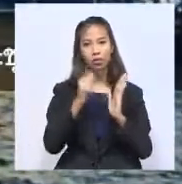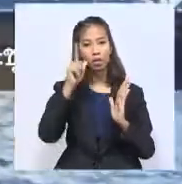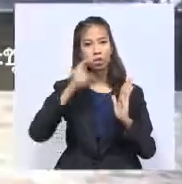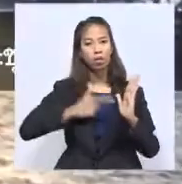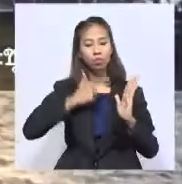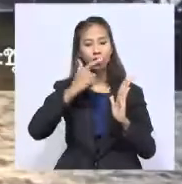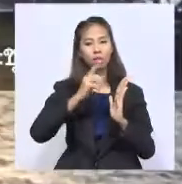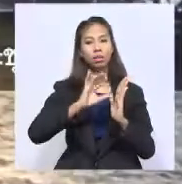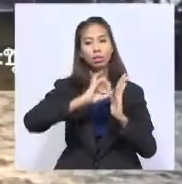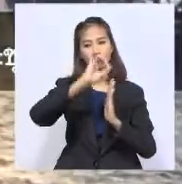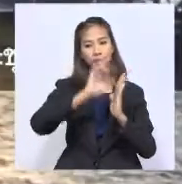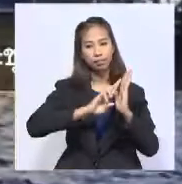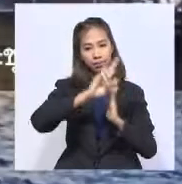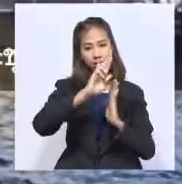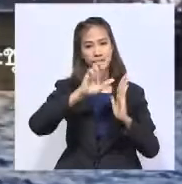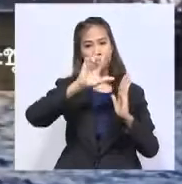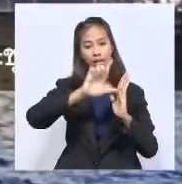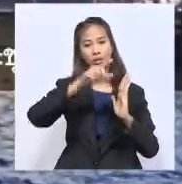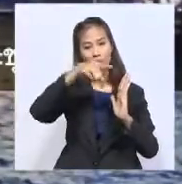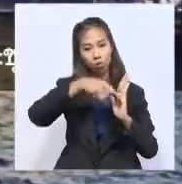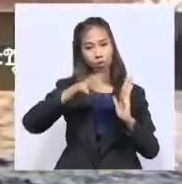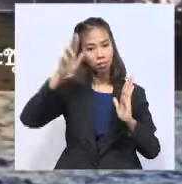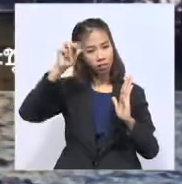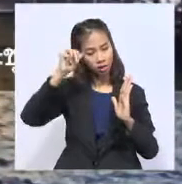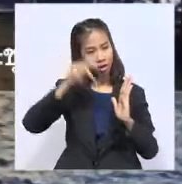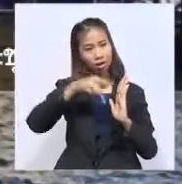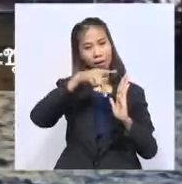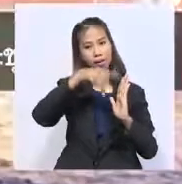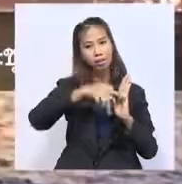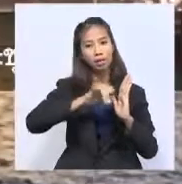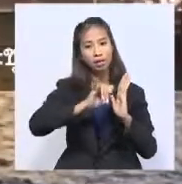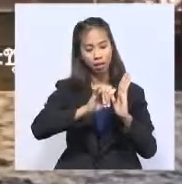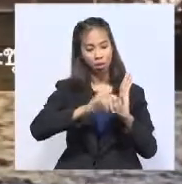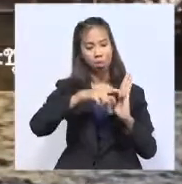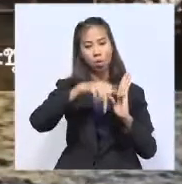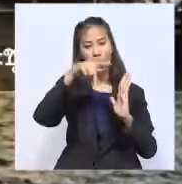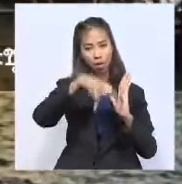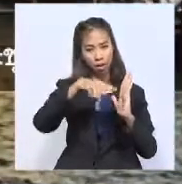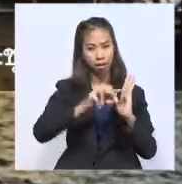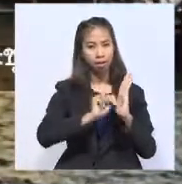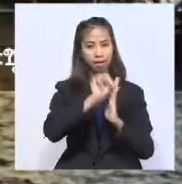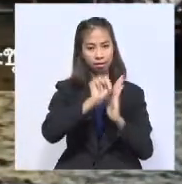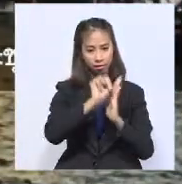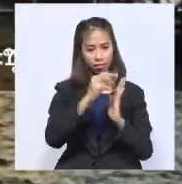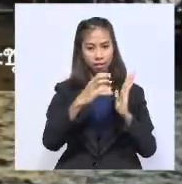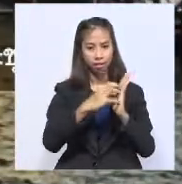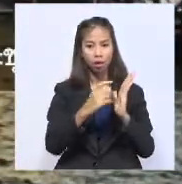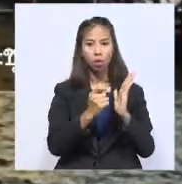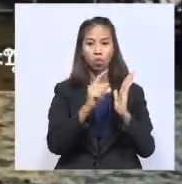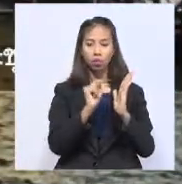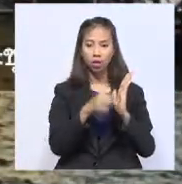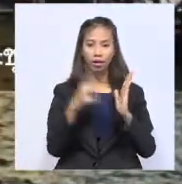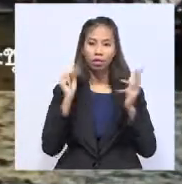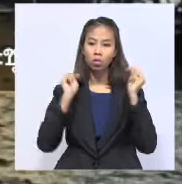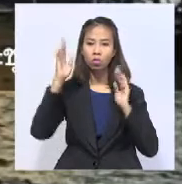แม่ฮ่องสอนเชียงใหม่เชียงรายลำพูนลำปางพะเยาแพร่และจังหวัดน่านครับภาคกลางอยู่ที่อุทัยธานีนครส